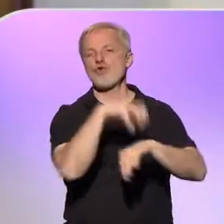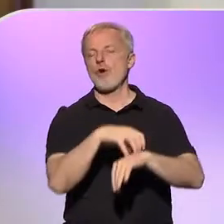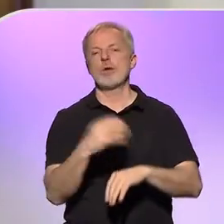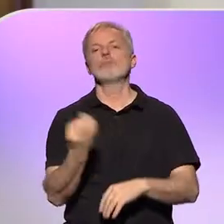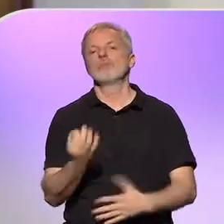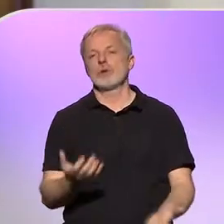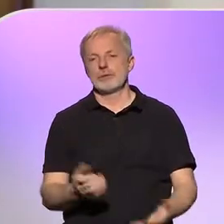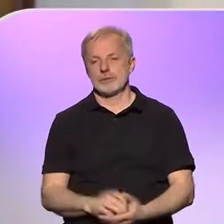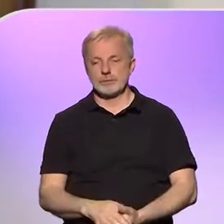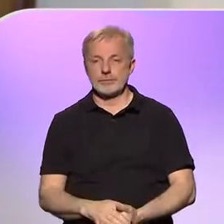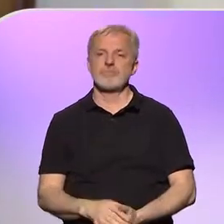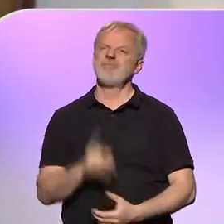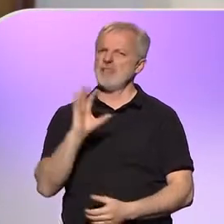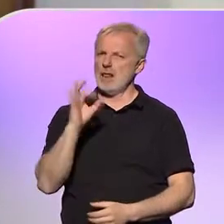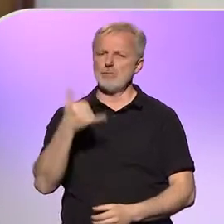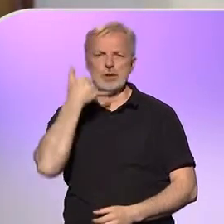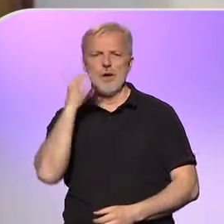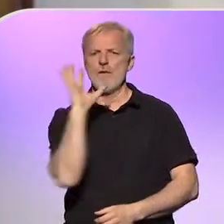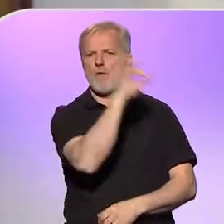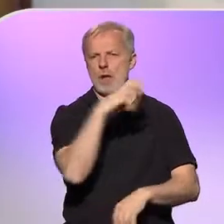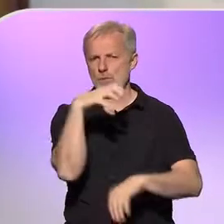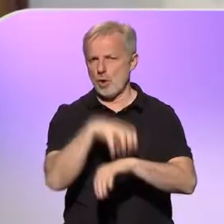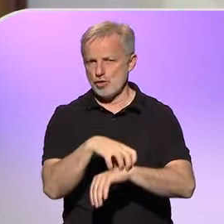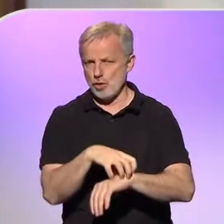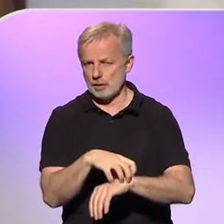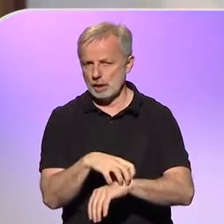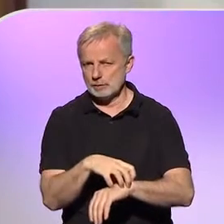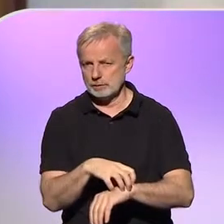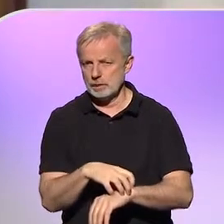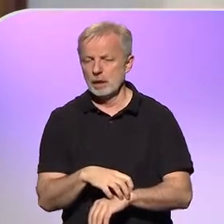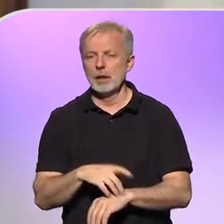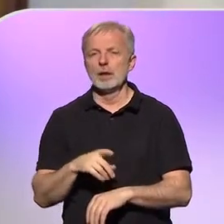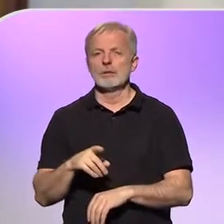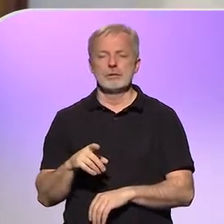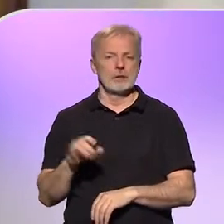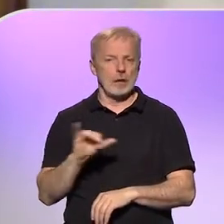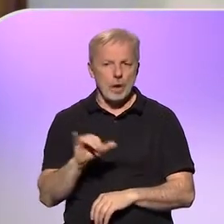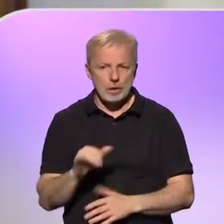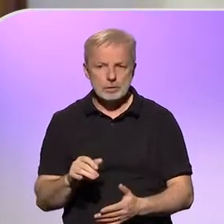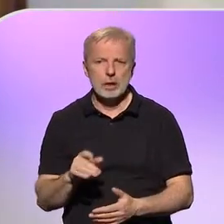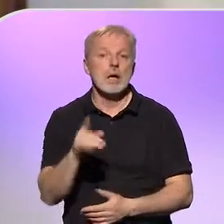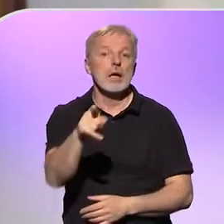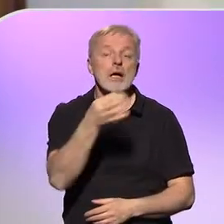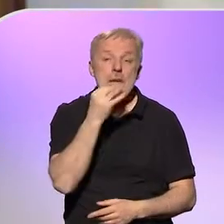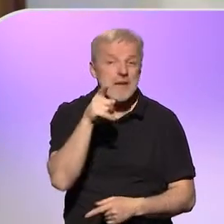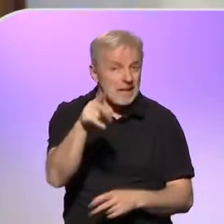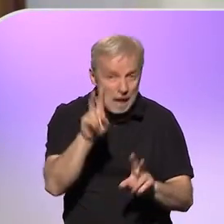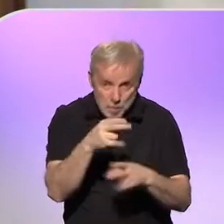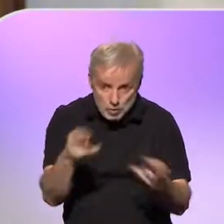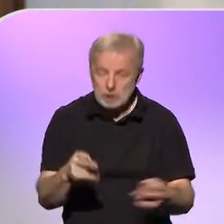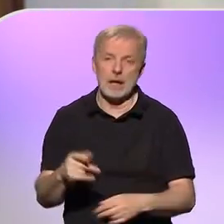pokud to je možné, tak skontaktovat pojišťovnu, ideálně s někým, kdo je s vámi, požádat, aby zavolala do pojišťovny, pokud vy nemůžete, aby vám